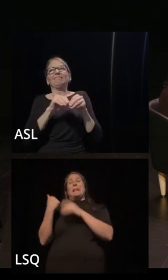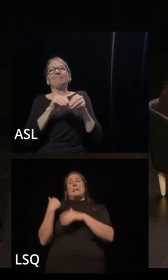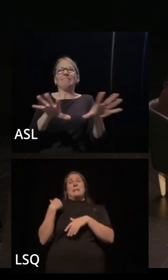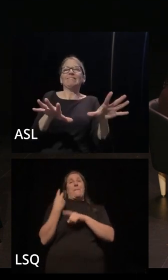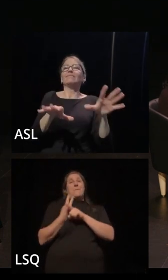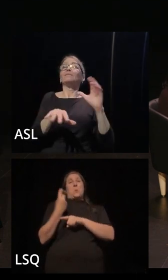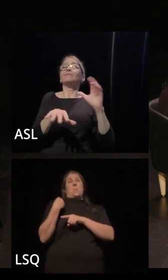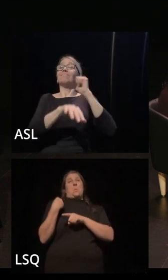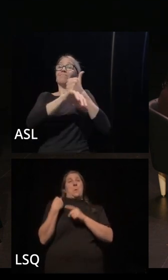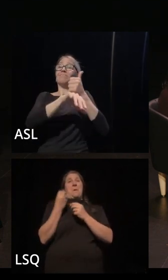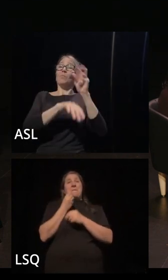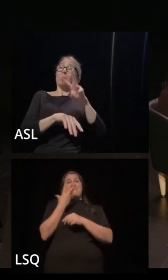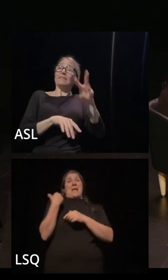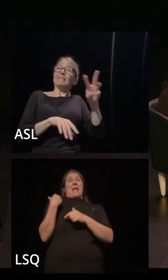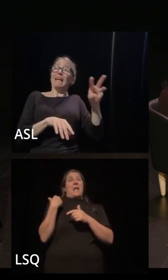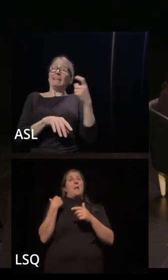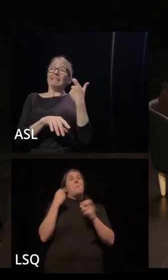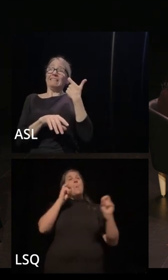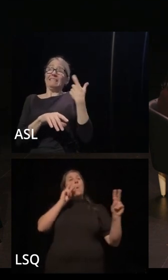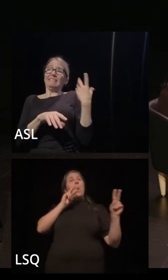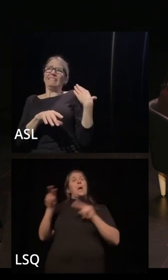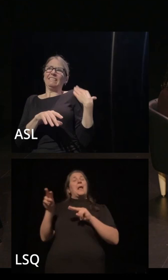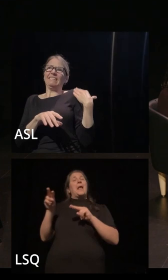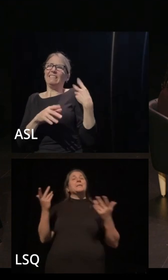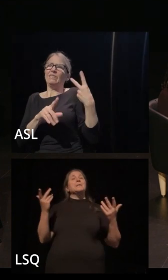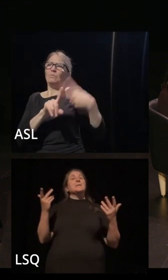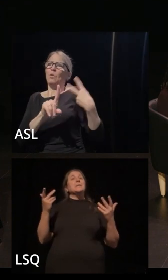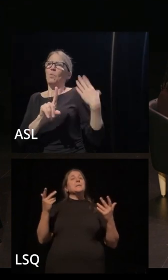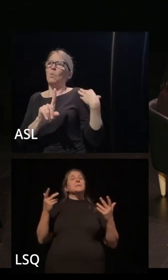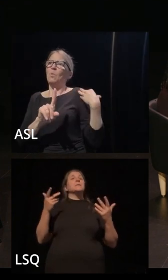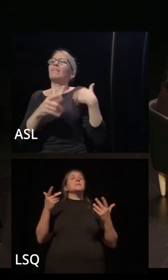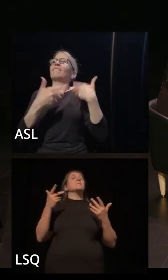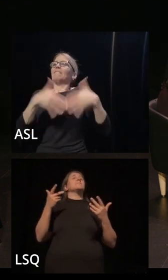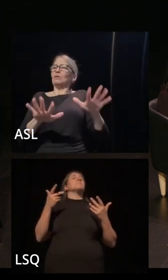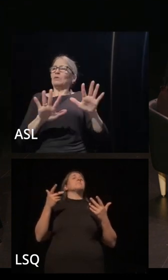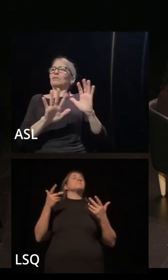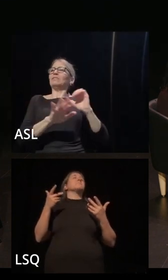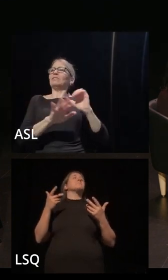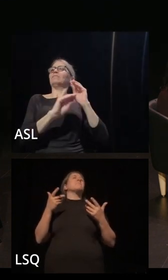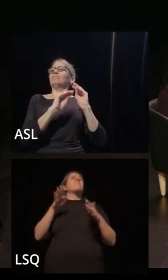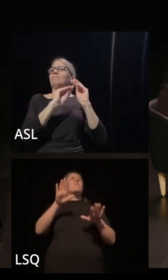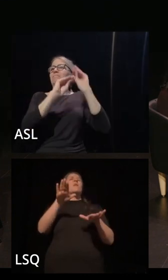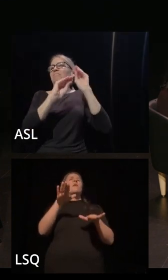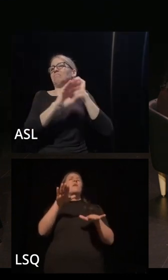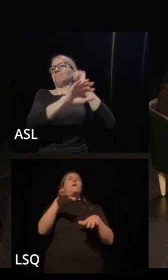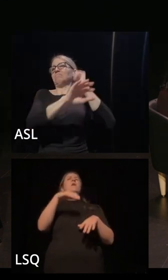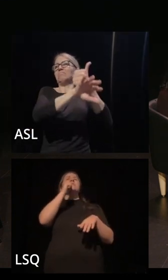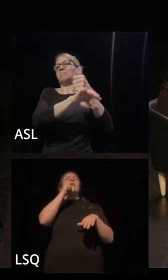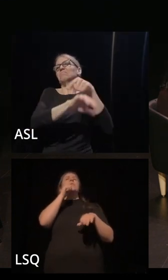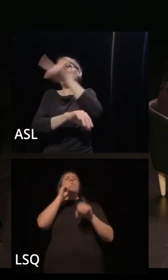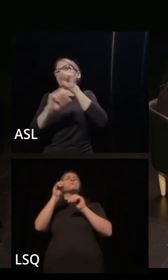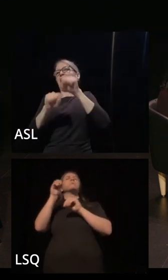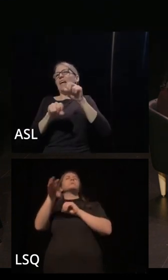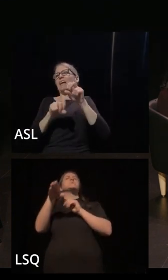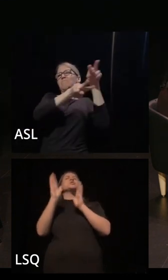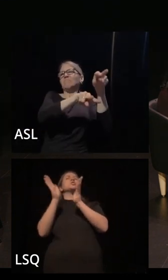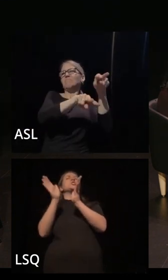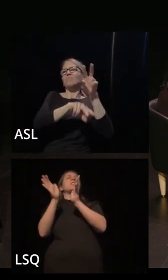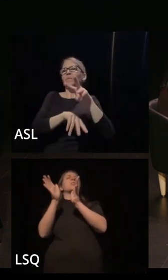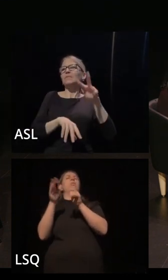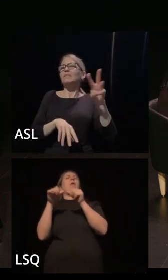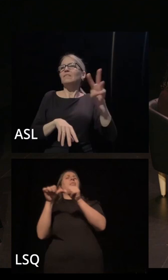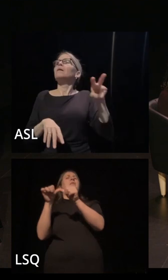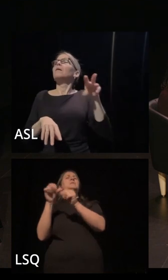y a 2 mois, là, donc c'est possible de trouver. On pourra peut-être remettre, j'écrirai dans le chat l'adresse si vous voulez.